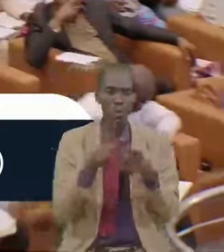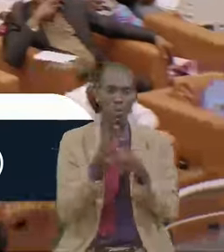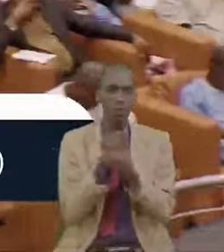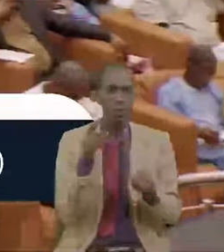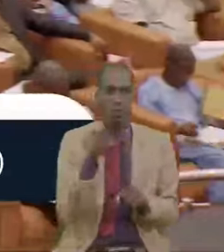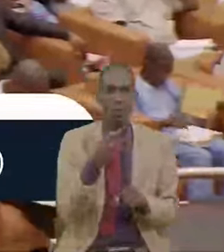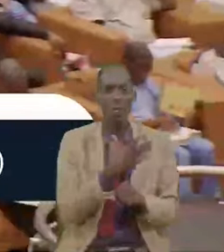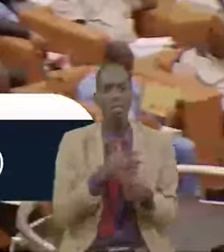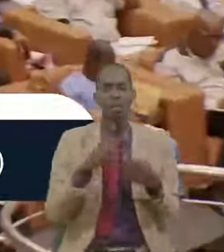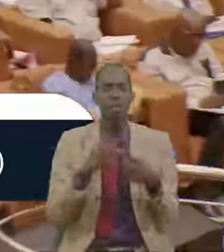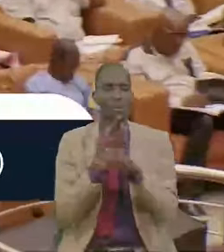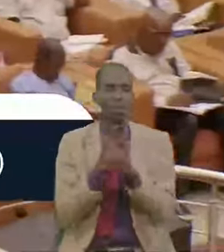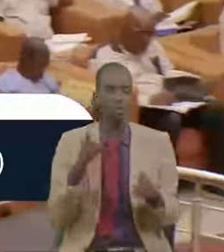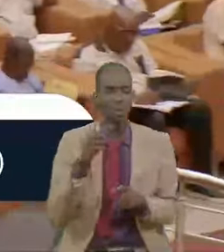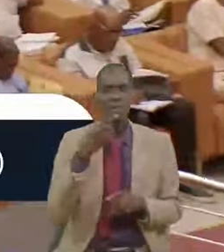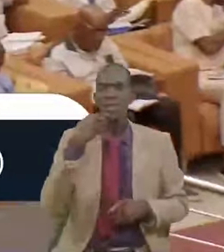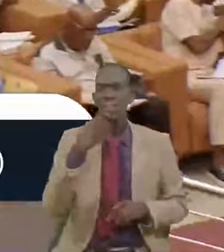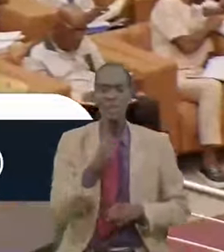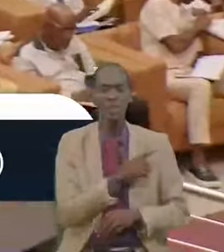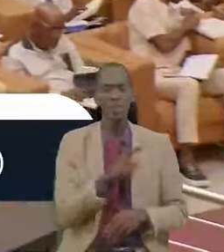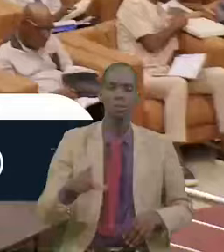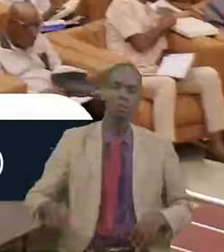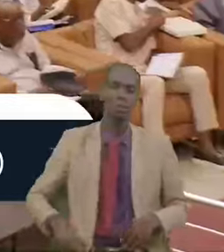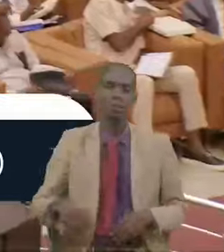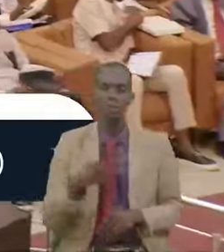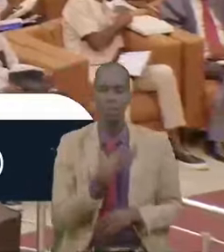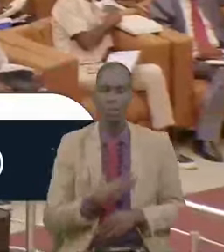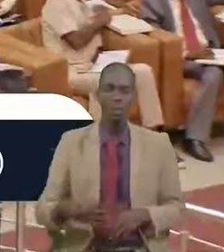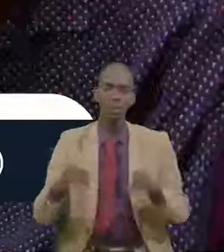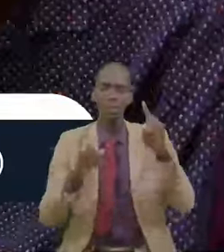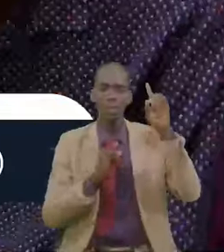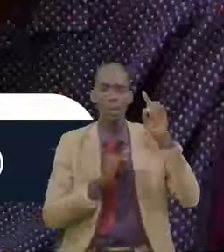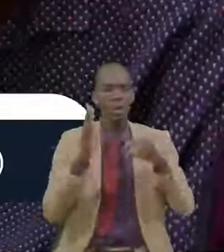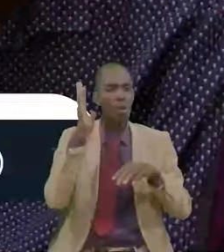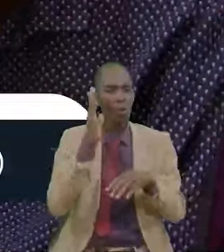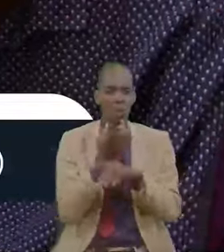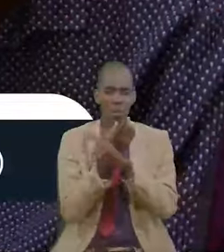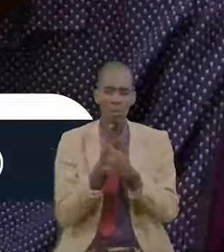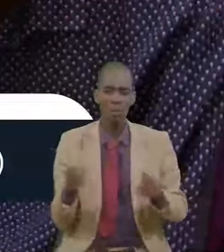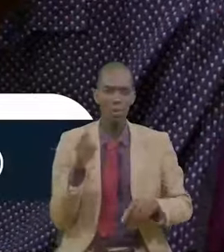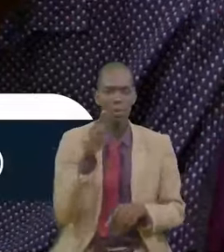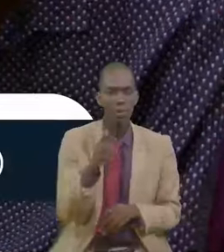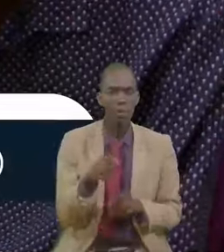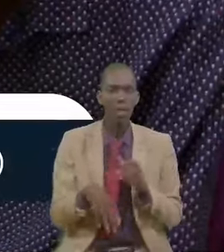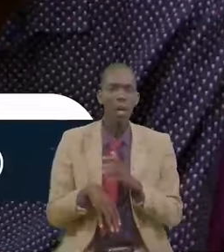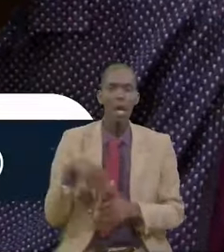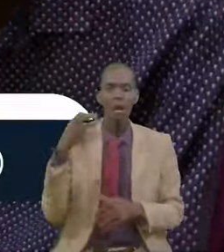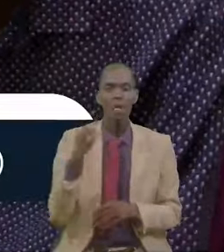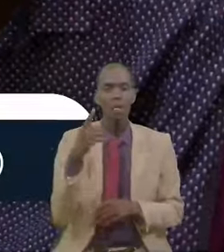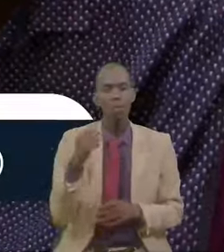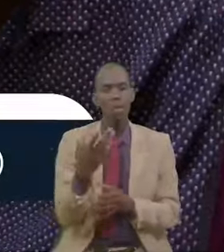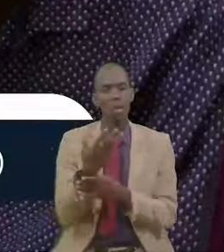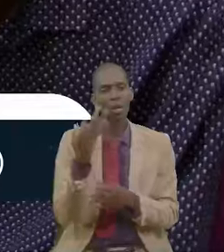te délivrer, dit l'Éternel. 21. Je te délivrerai de la main des